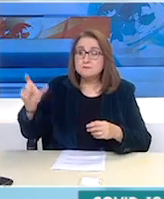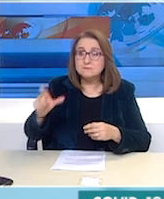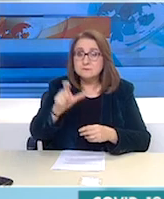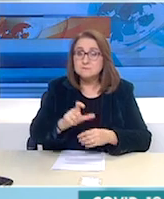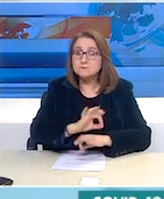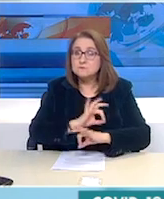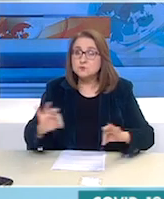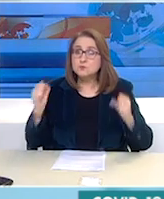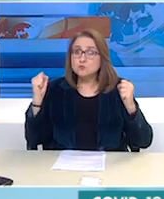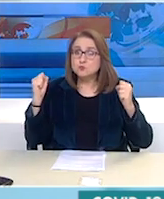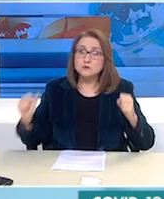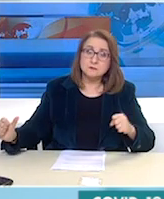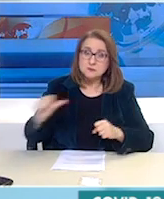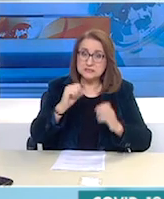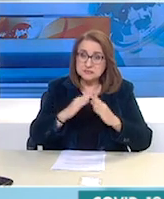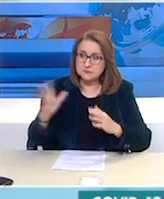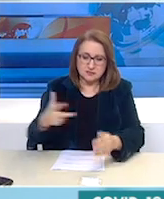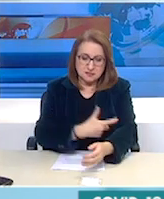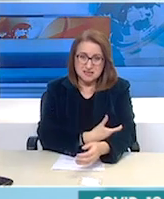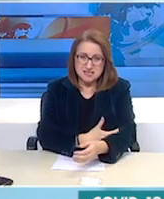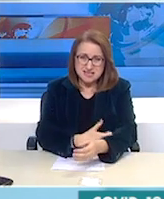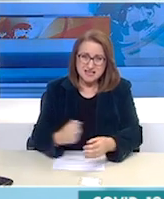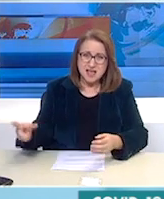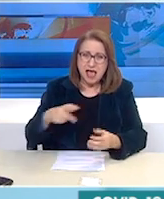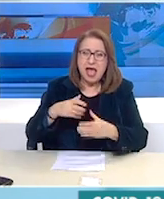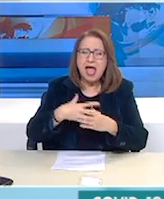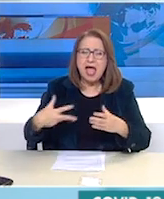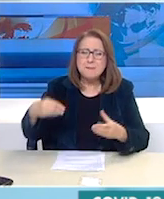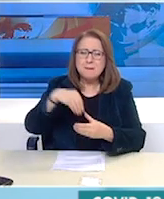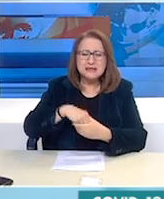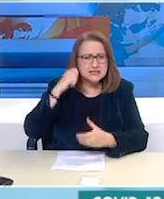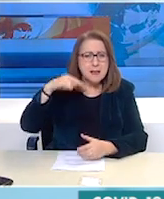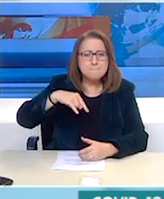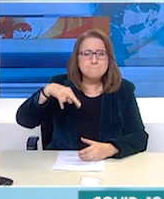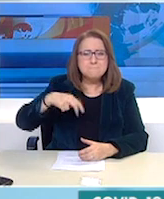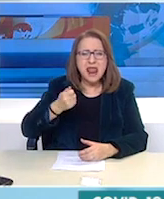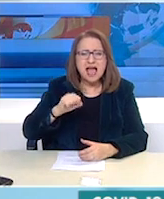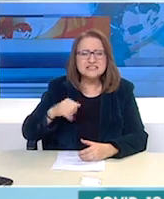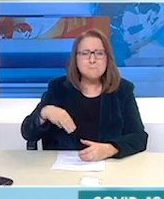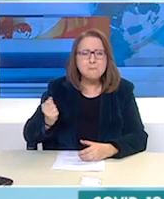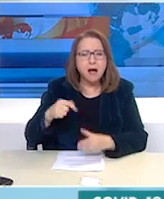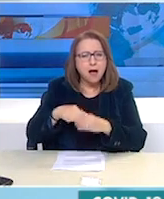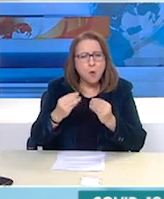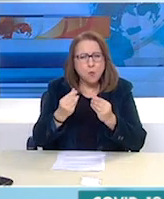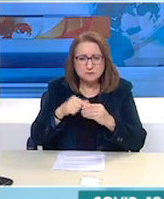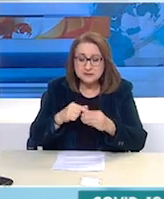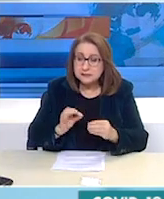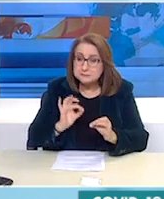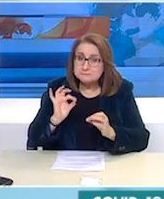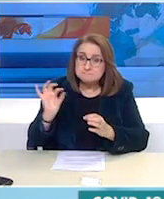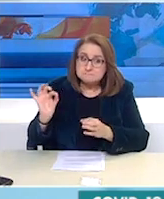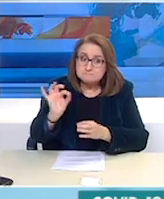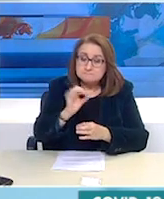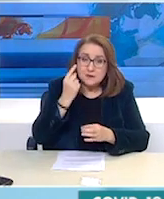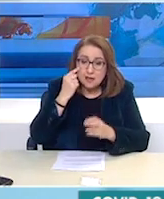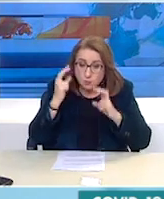λίμωξης σαν πολυκεντρική μελέτη φάσεως 2 με συντονιστή τον Πρίτανη του Πανεπιστημίου Αθηνών. Η μελέτη θα περιλαμβάνει συλλογή πλάσματος από